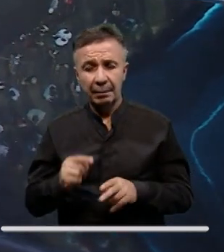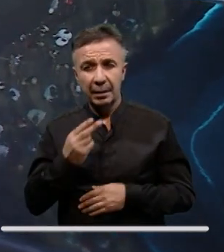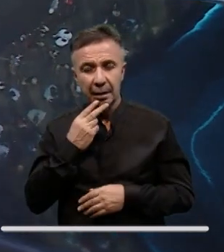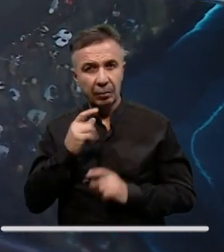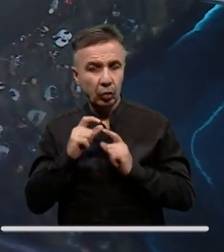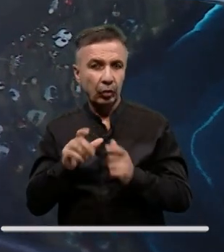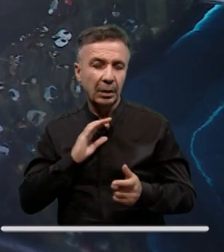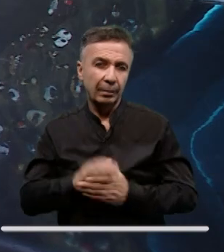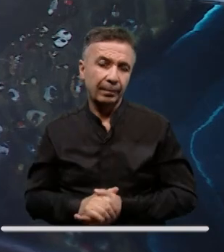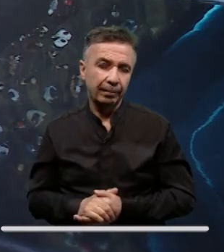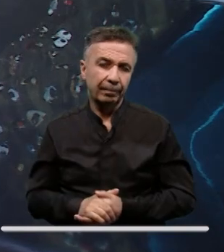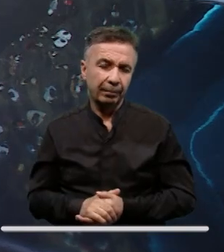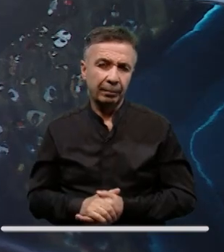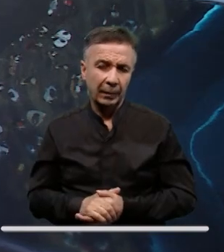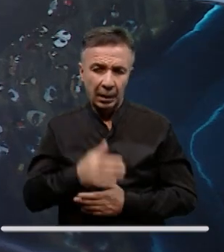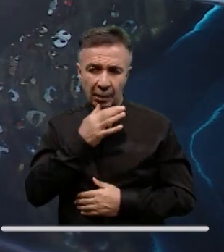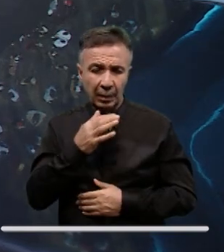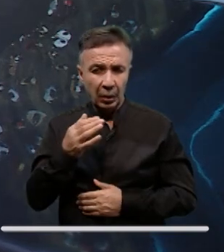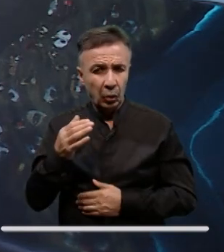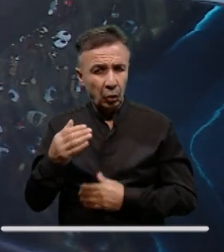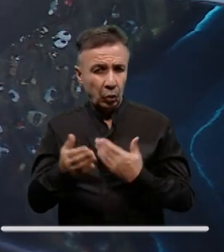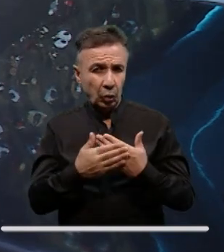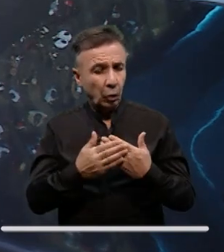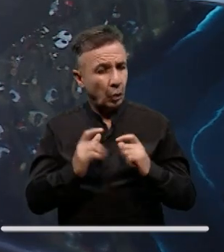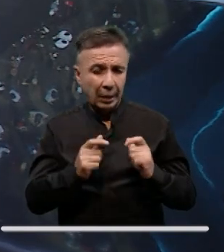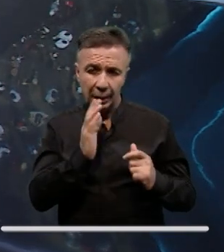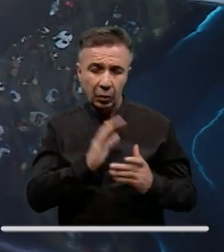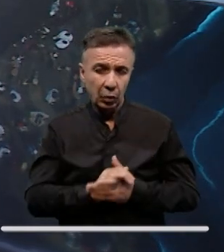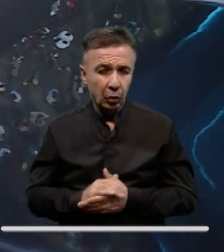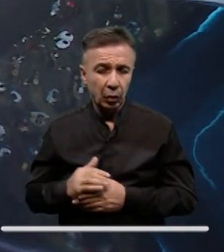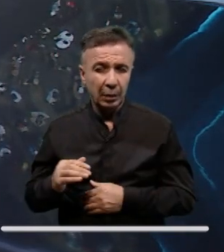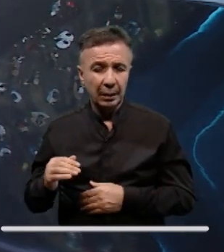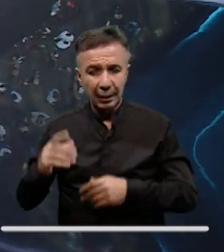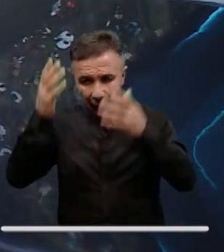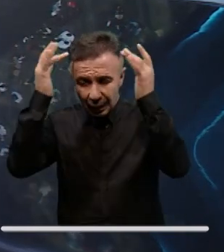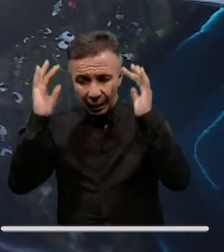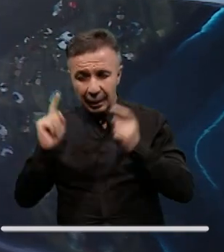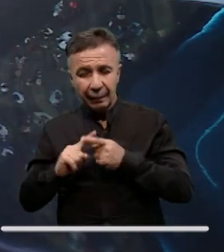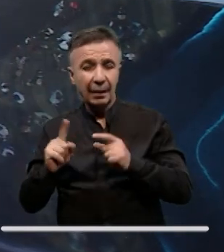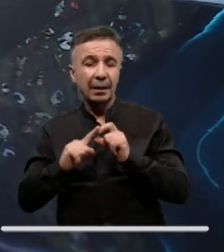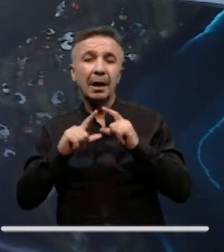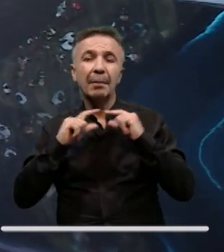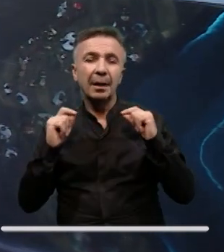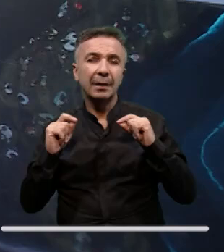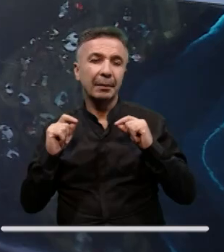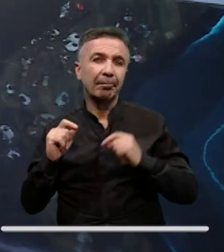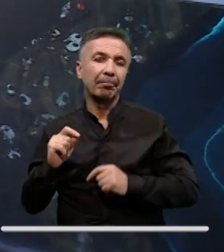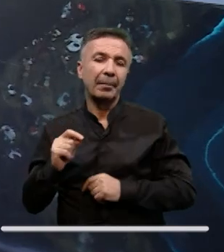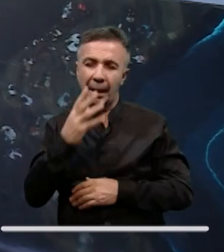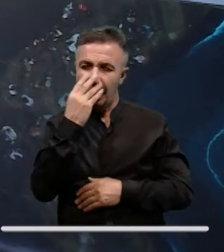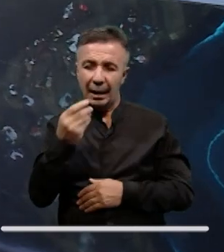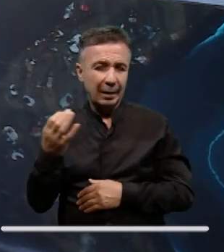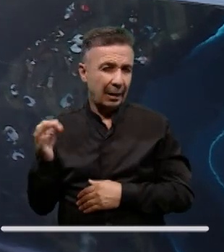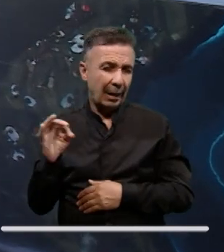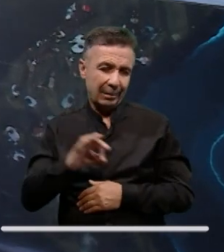daha var malum artık düğünlerde gittiğimizde geline ve damada veyahut da her ikisinin ailesine bir takım hediyeler